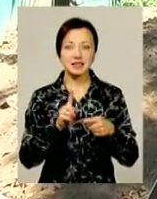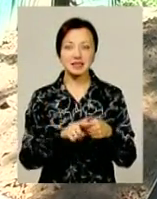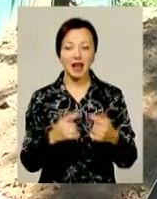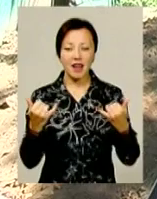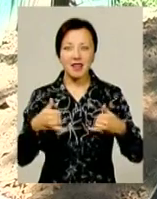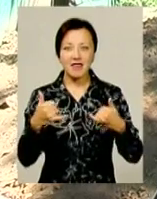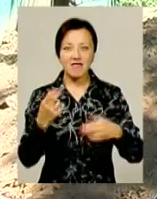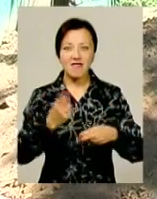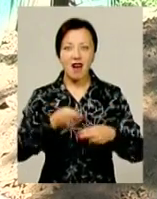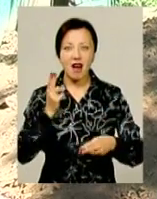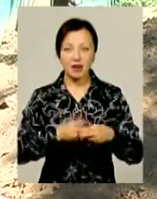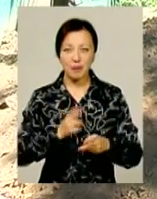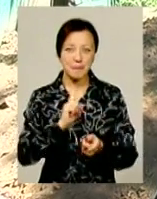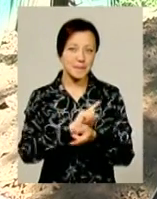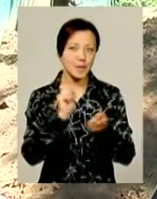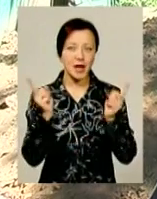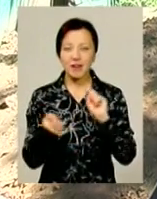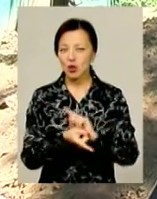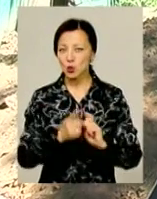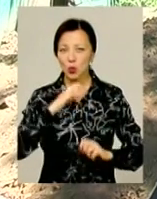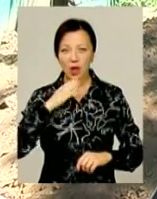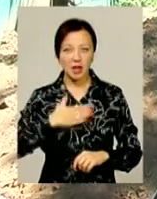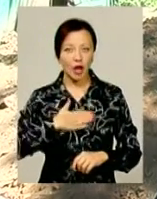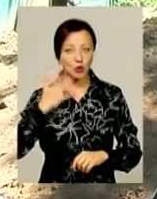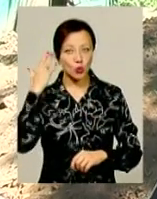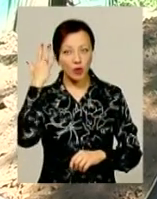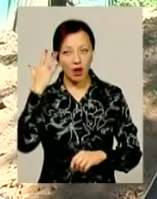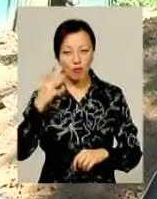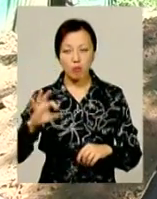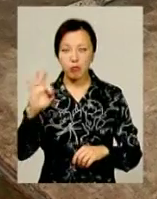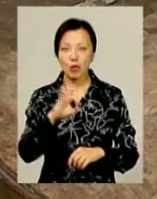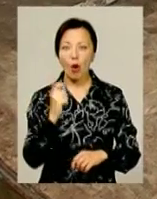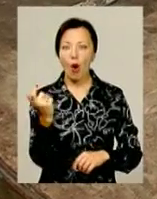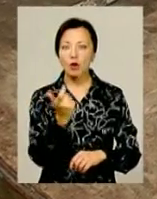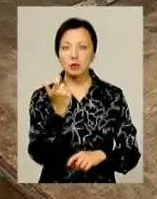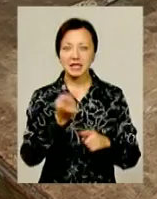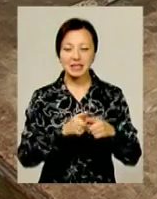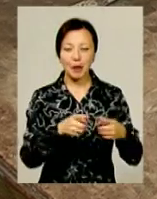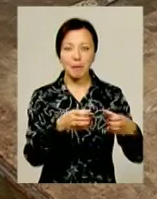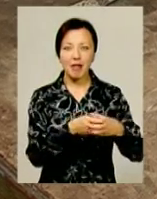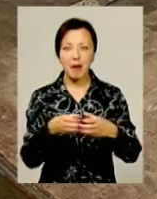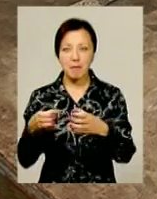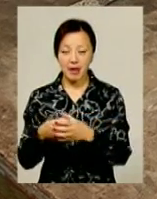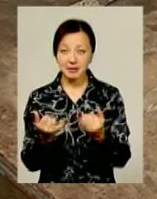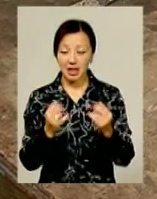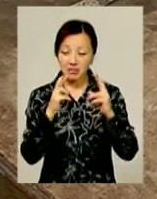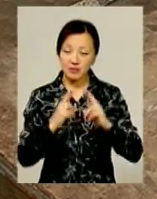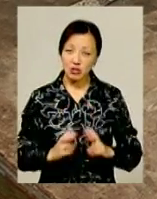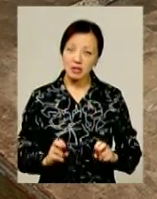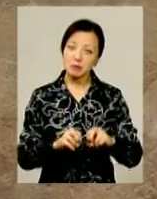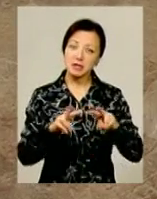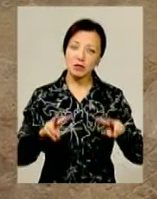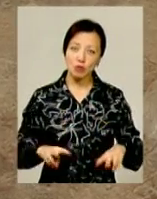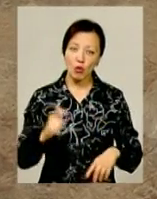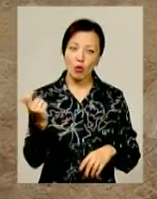перевернуло нашу уяву про, скажімо, господарство цих племен. Нині археологи вивчають, чи була це